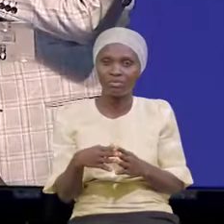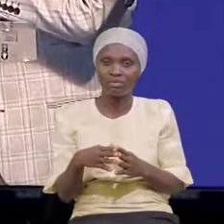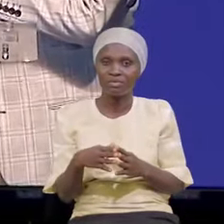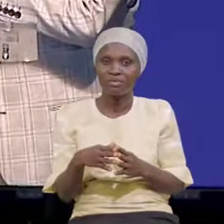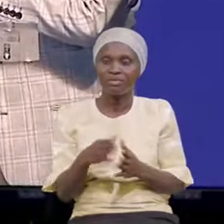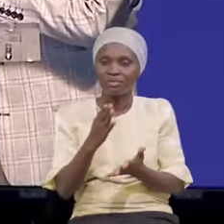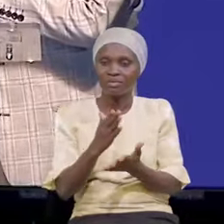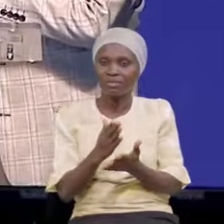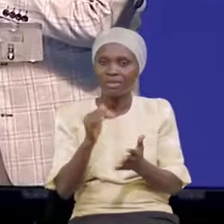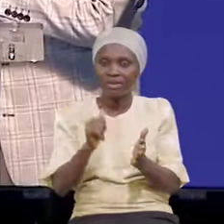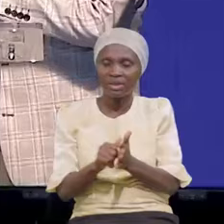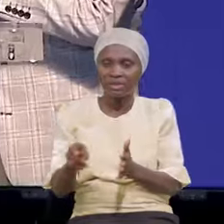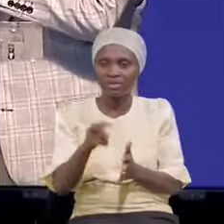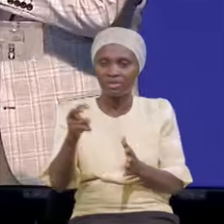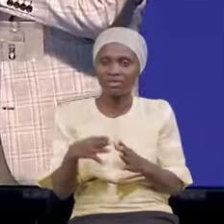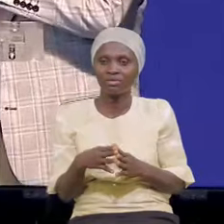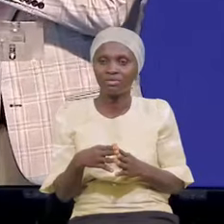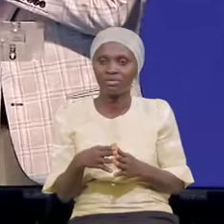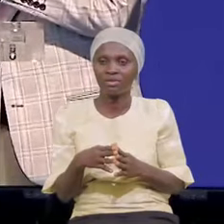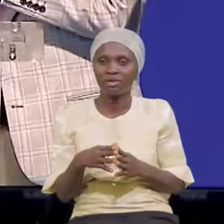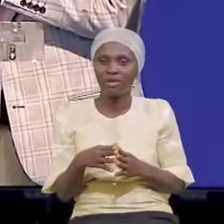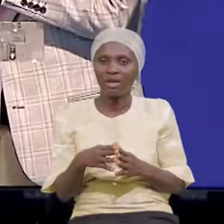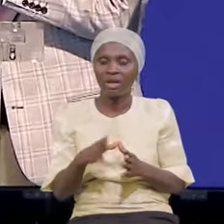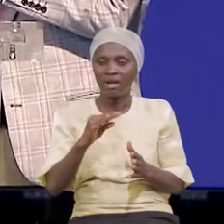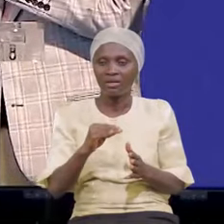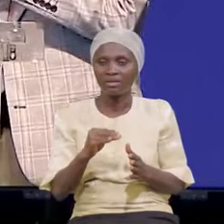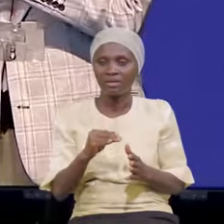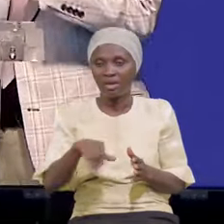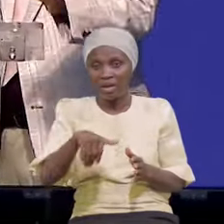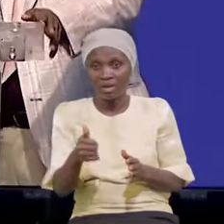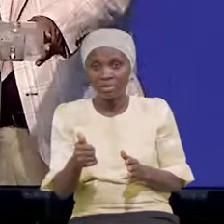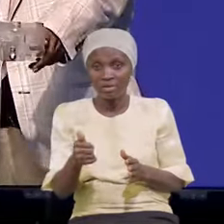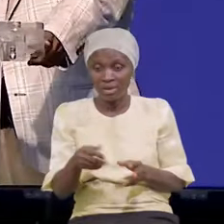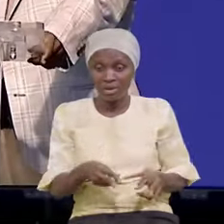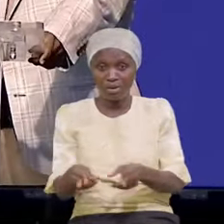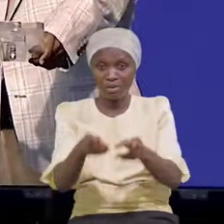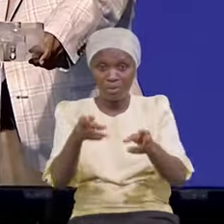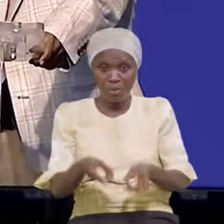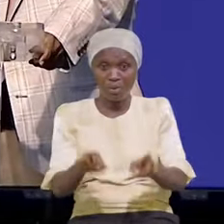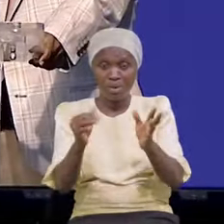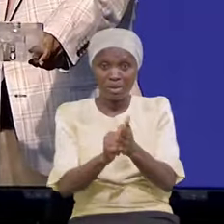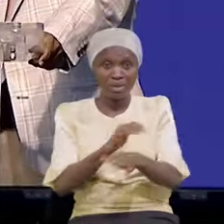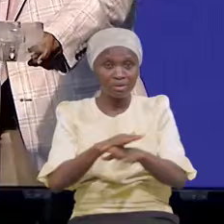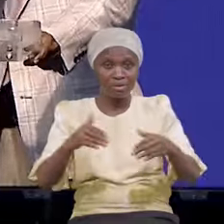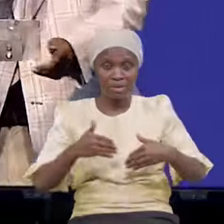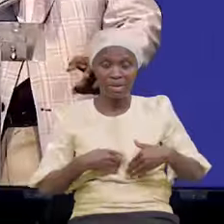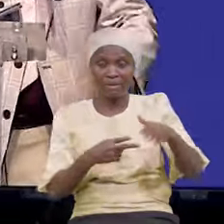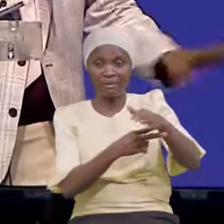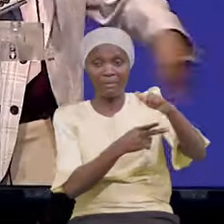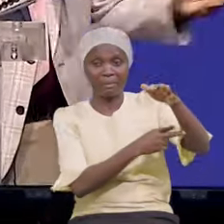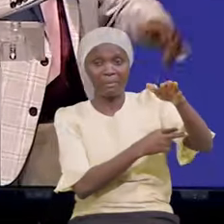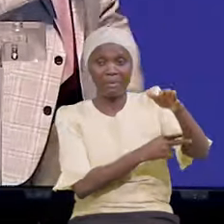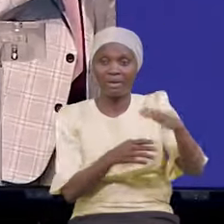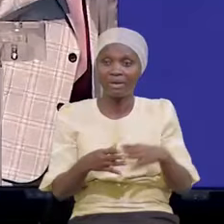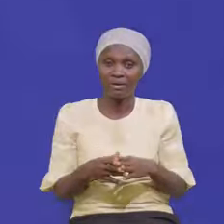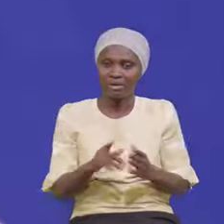యాత్రను ఆపడానికి. Go through another road that doesn't have the bridge. వారధిలేని దారిలో యాత్రగా మీరు వెళ్తున్నారు ఆగాలి.